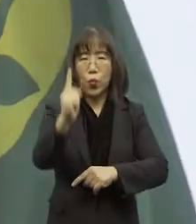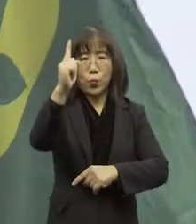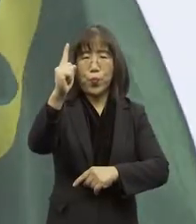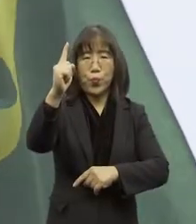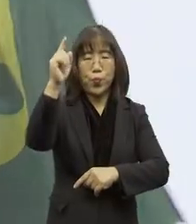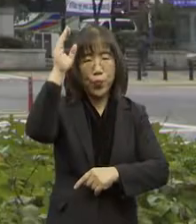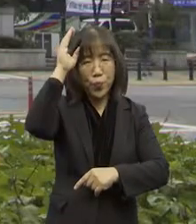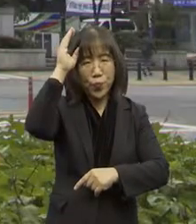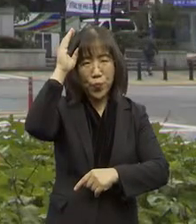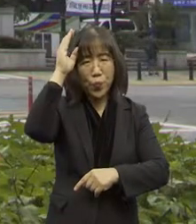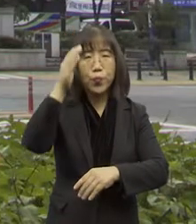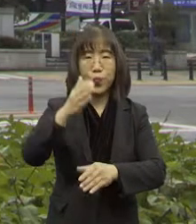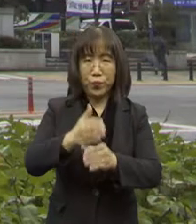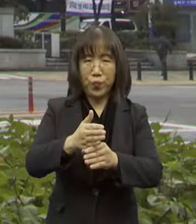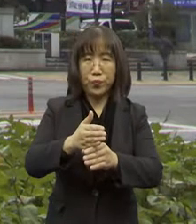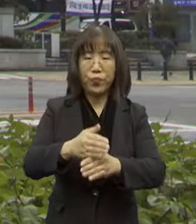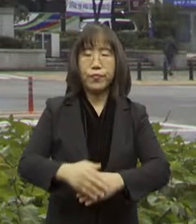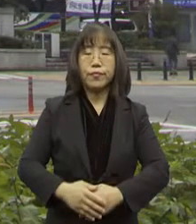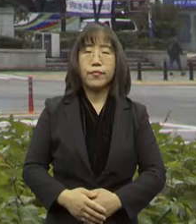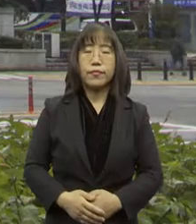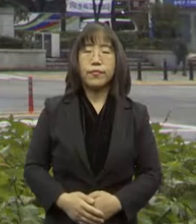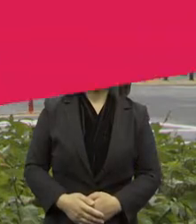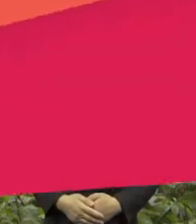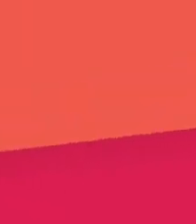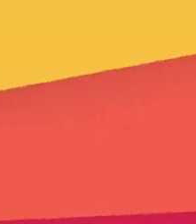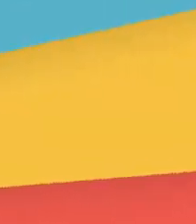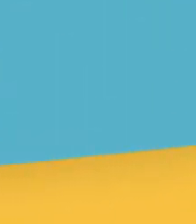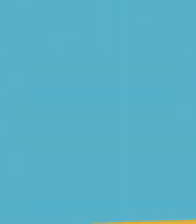높아질 것으로 예상하고 있습니다.